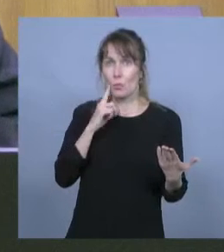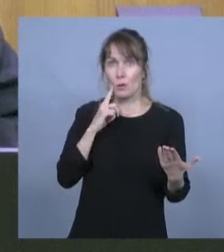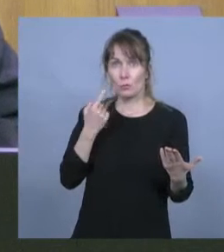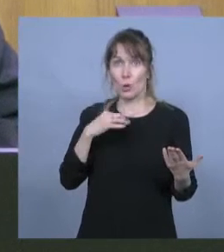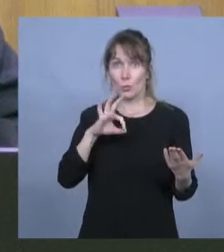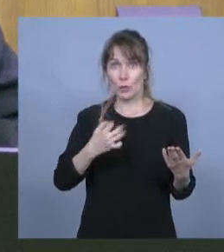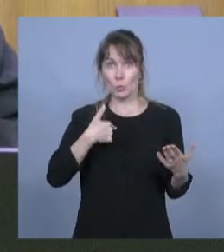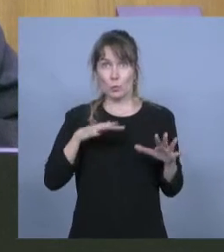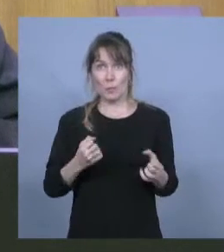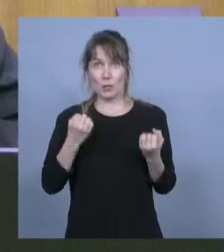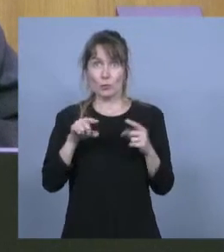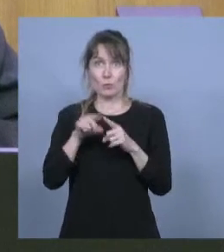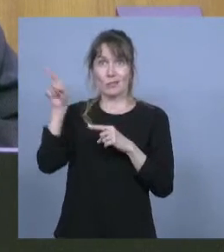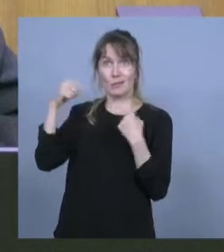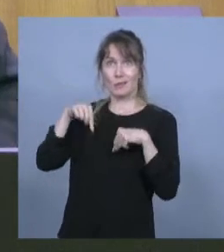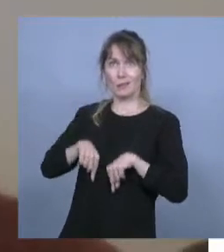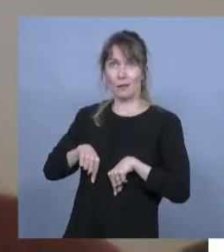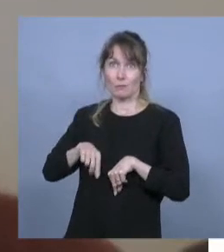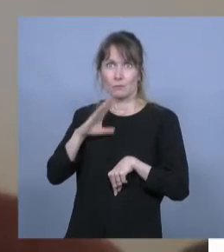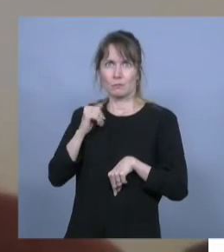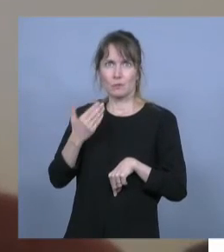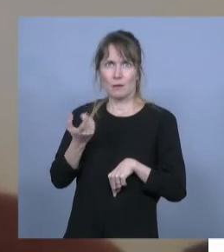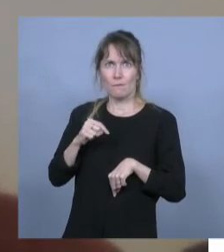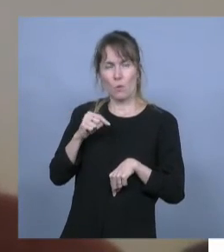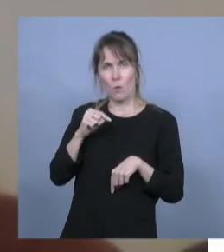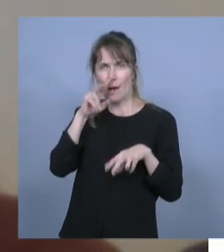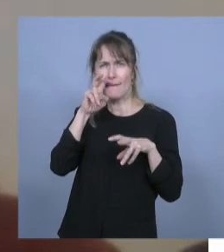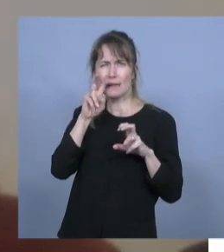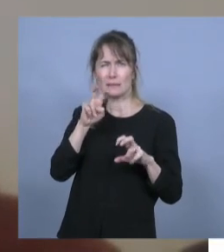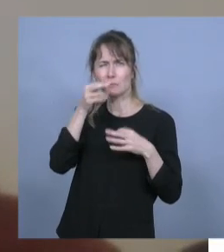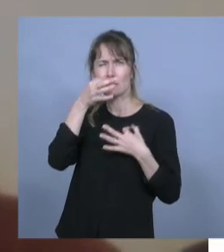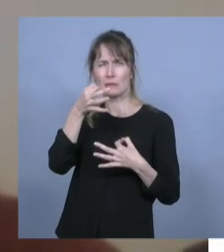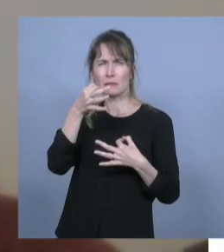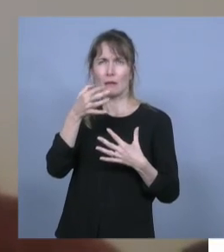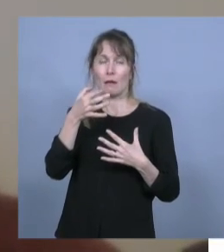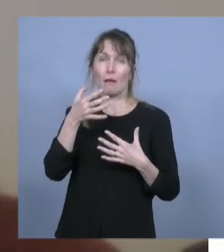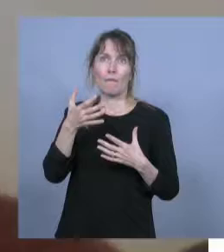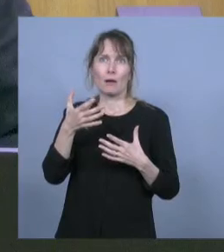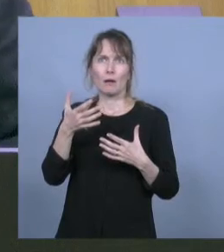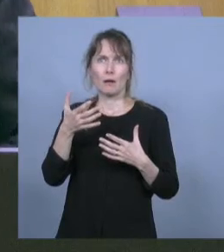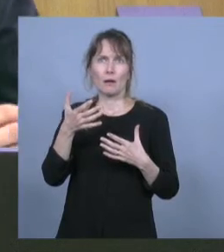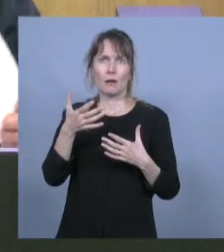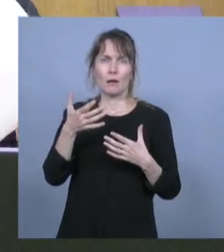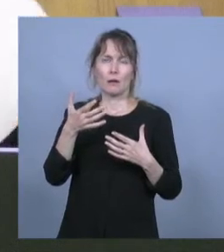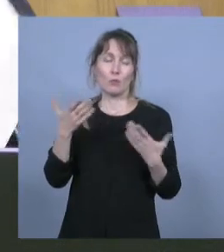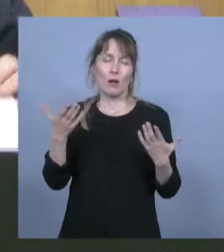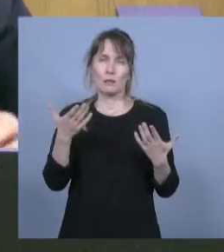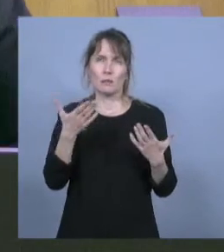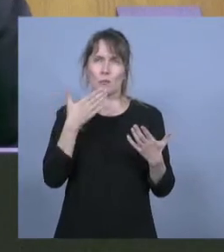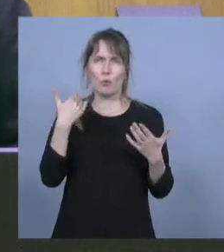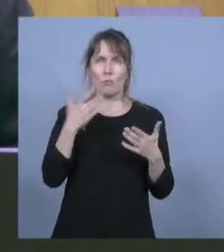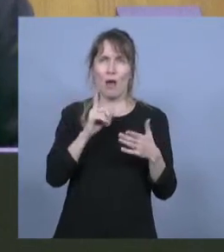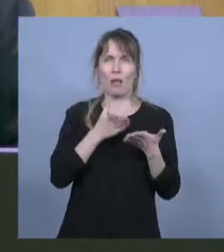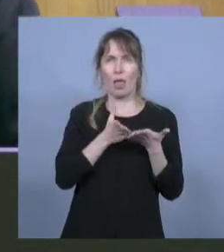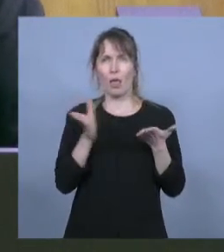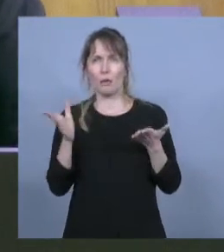méritent effectivement une analyse un peu plus précise. Sinon, on sort des commissions et des assemblées générales. Voilà pourquoi